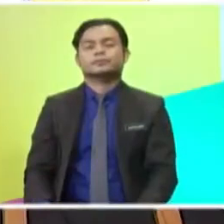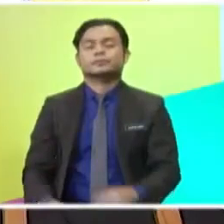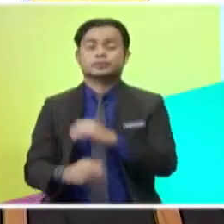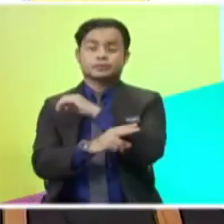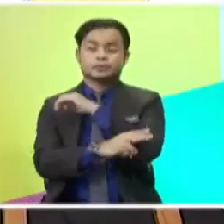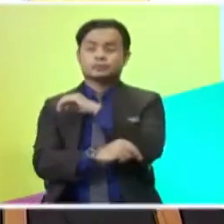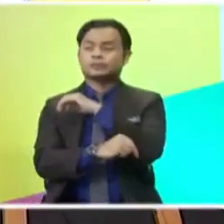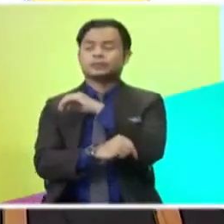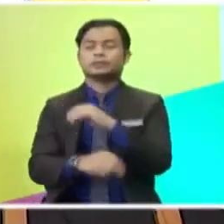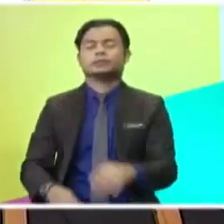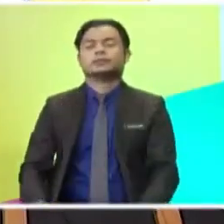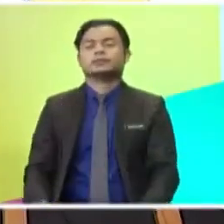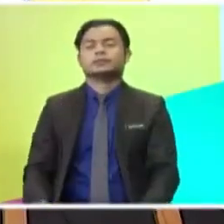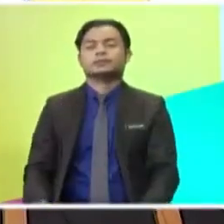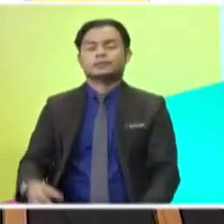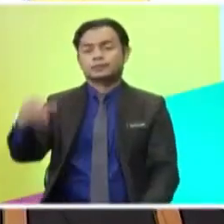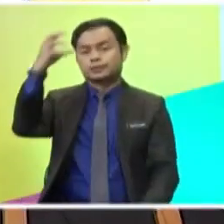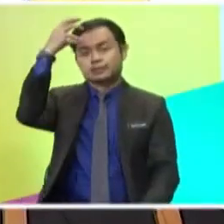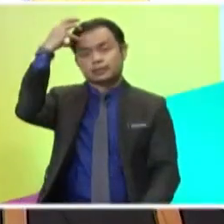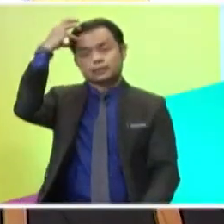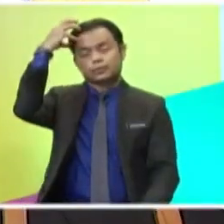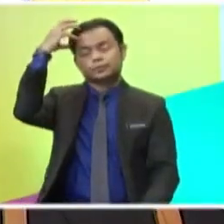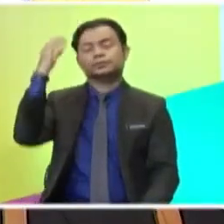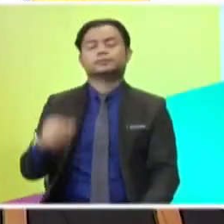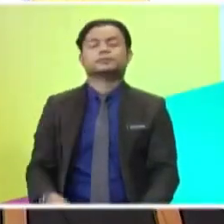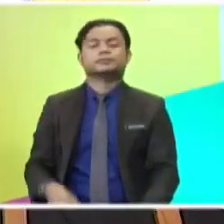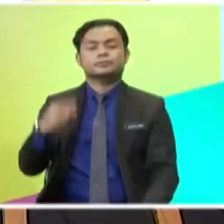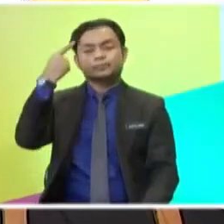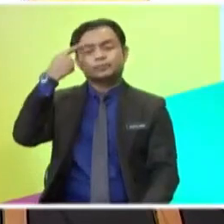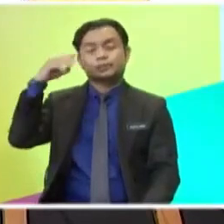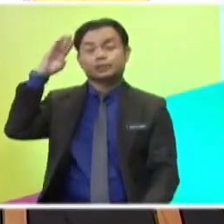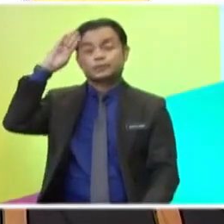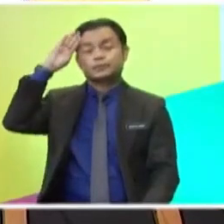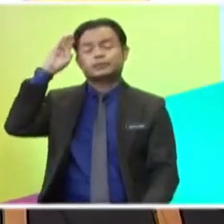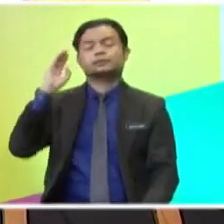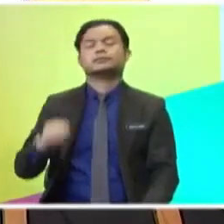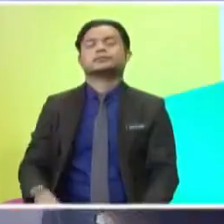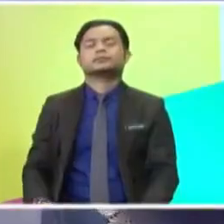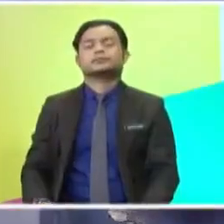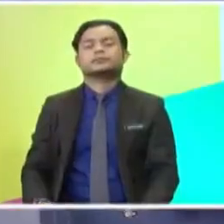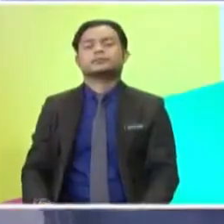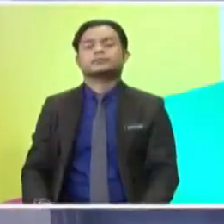tengok daripada Selangor, Perlis,